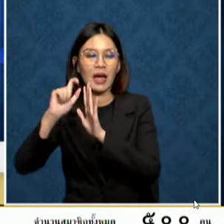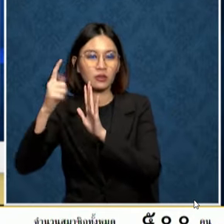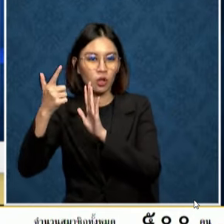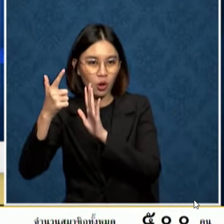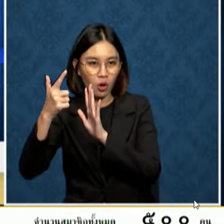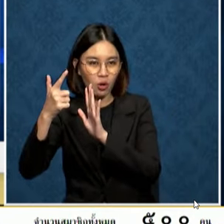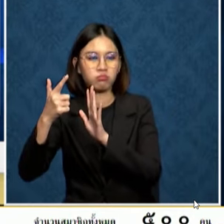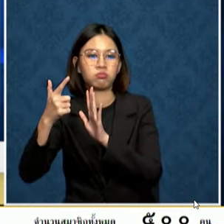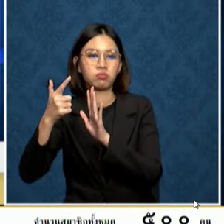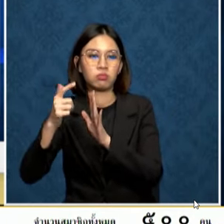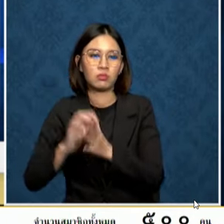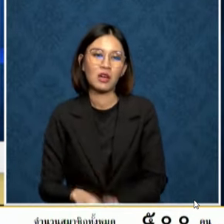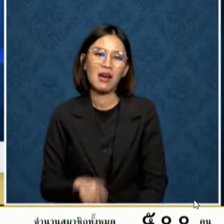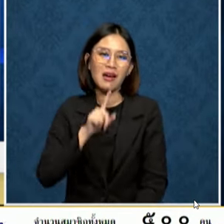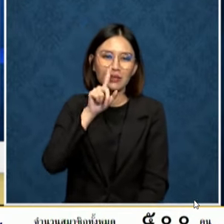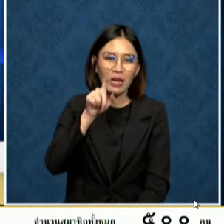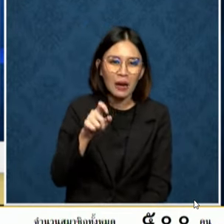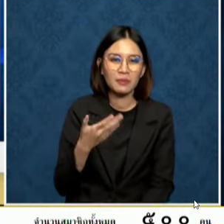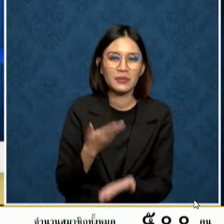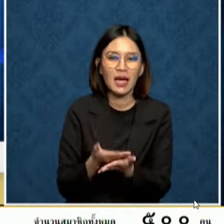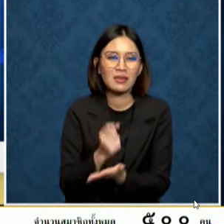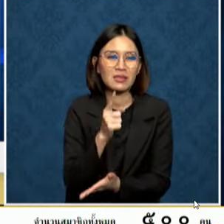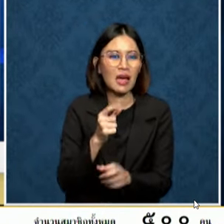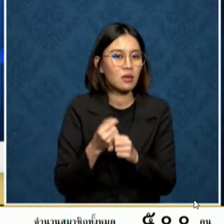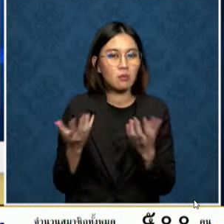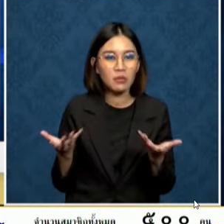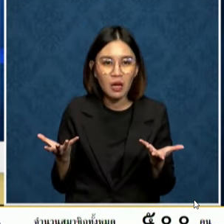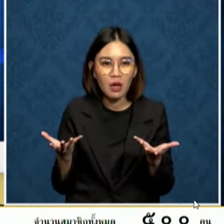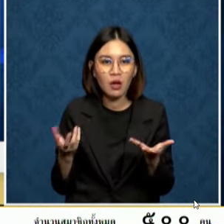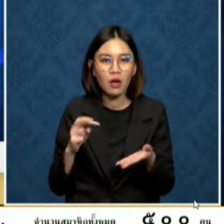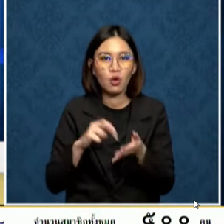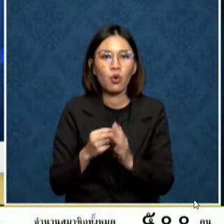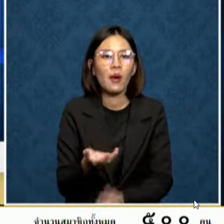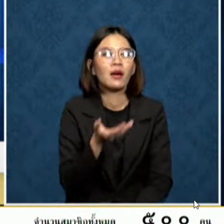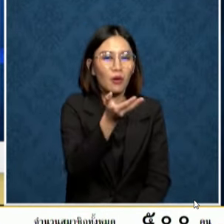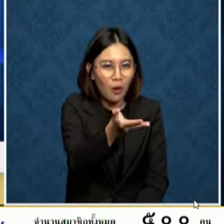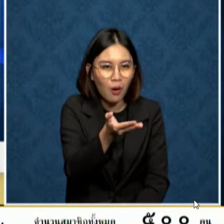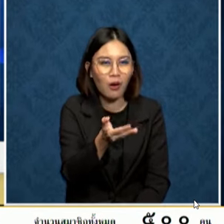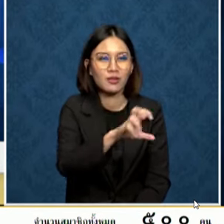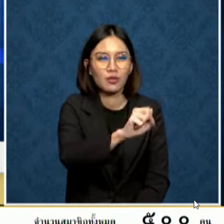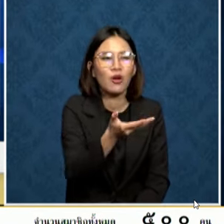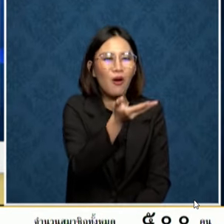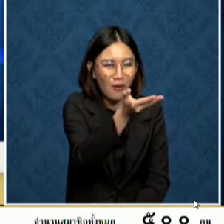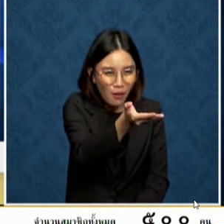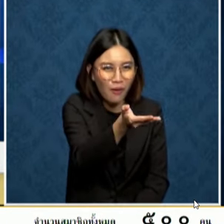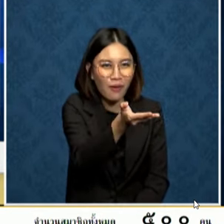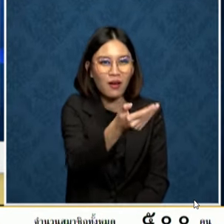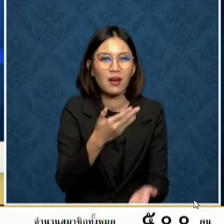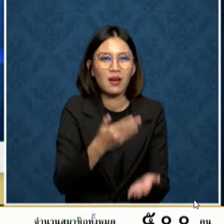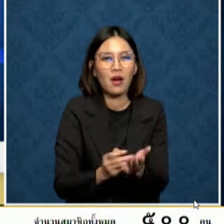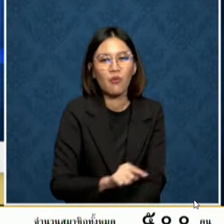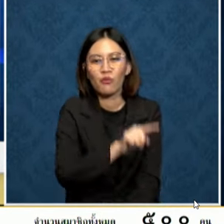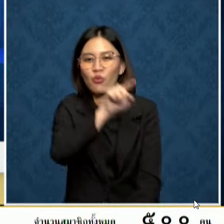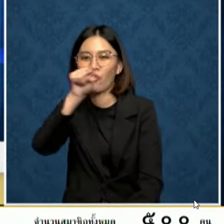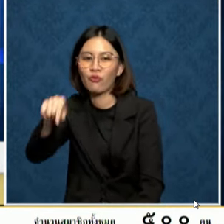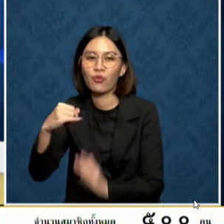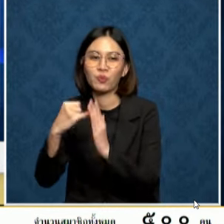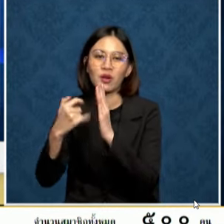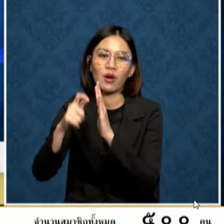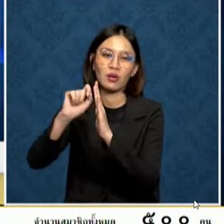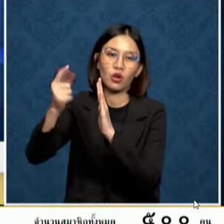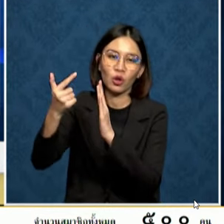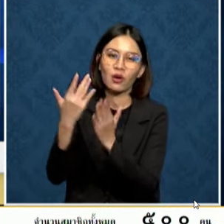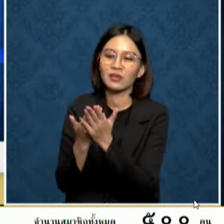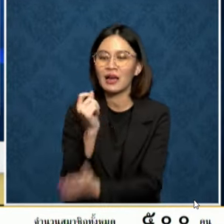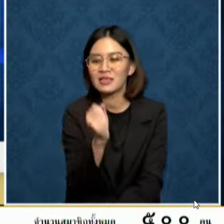คือทีนี้จะถามวจะใช้เงินต้องทำยงไ zajขอเงิพน ทัุธหน่แล้ว เอาเงินต้นี้เดินทางไปที่อางทองแล้วก็ไป